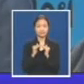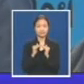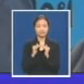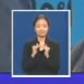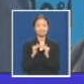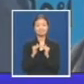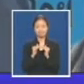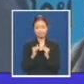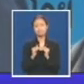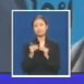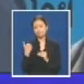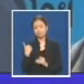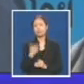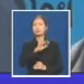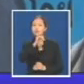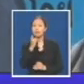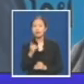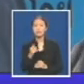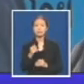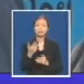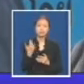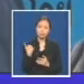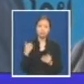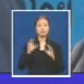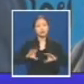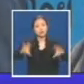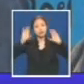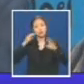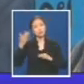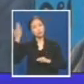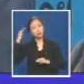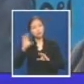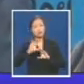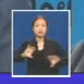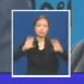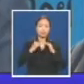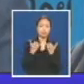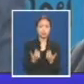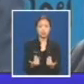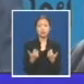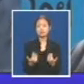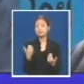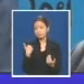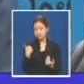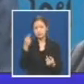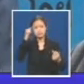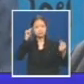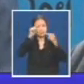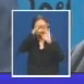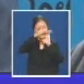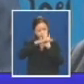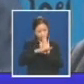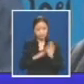ได้แน่นอนในบางเรื่องรัฐบาลทั้งในอดีตมาจนถึงปัจจุบันก็ได้มีนโยบายและก็ได้มีการ